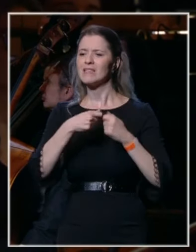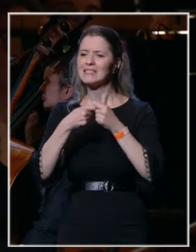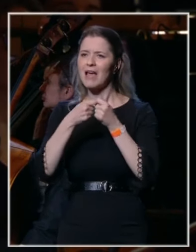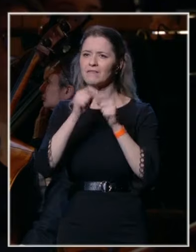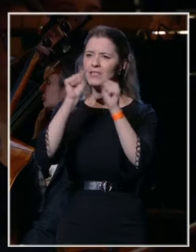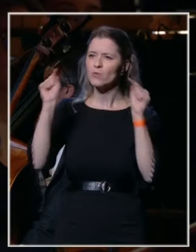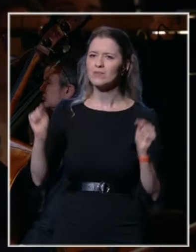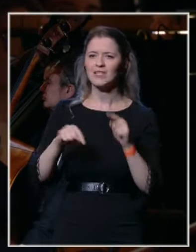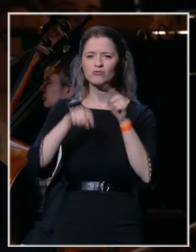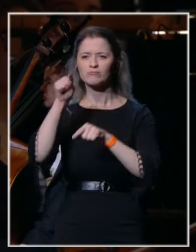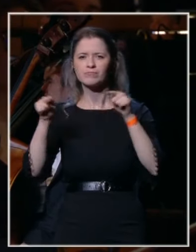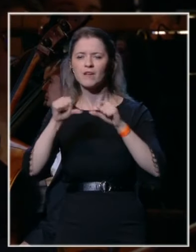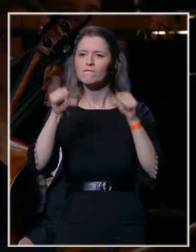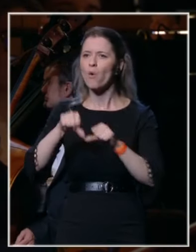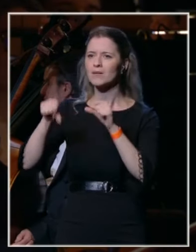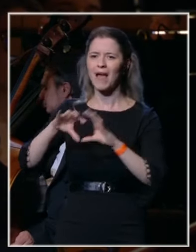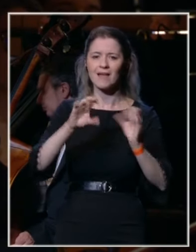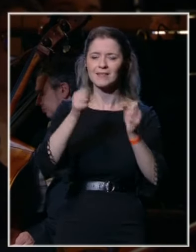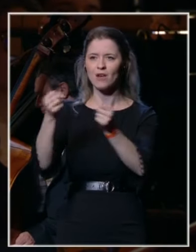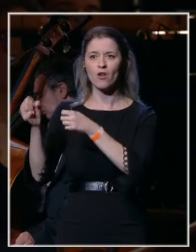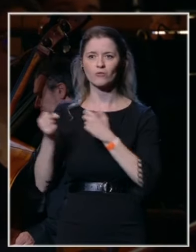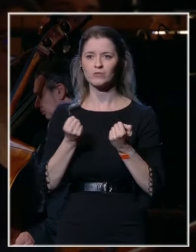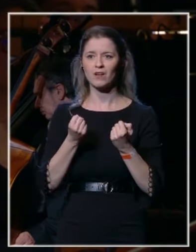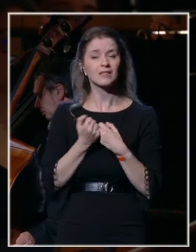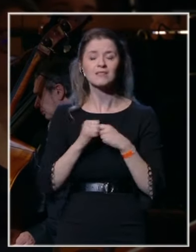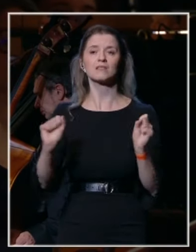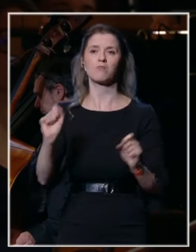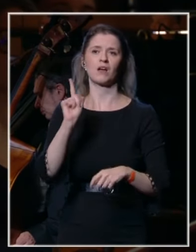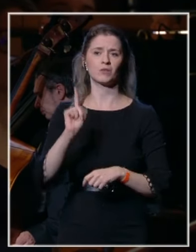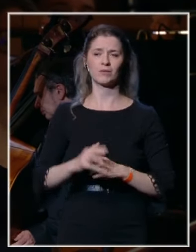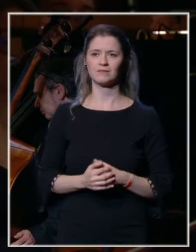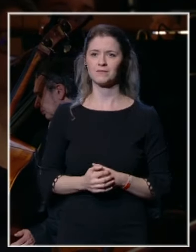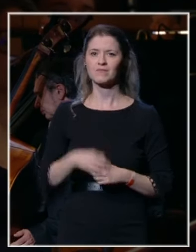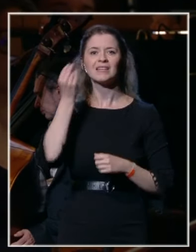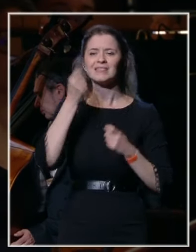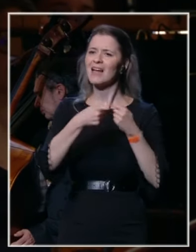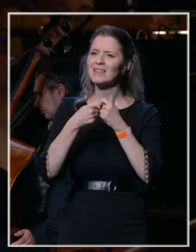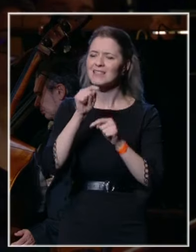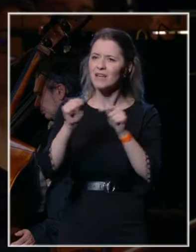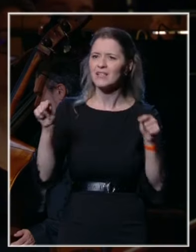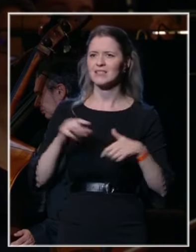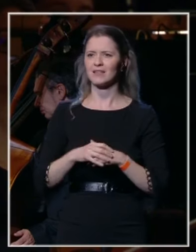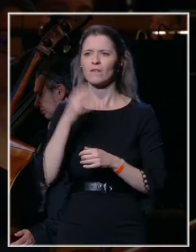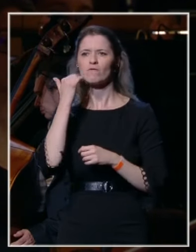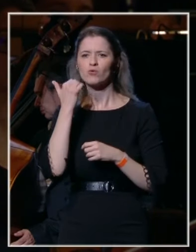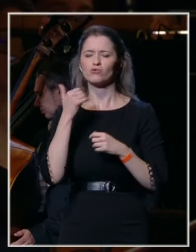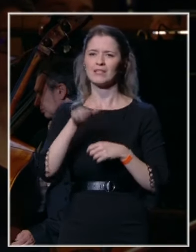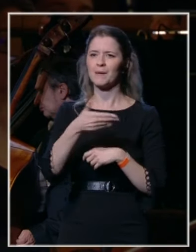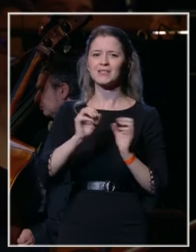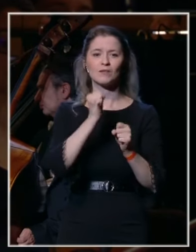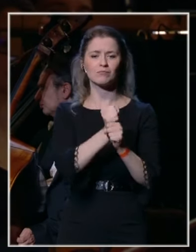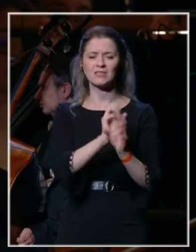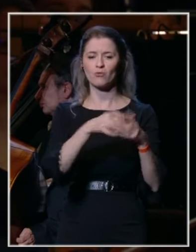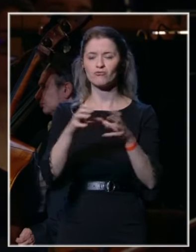különböző formái alakultak, mégpedig szabadon. Diákszervezetek, falusi nemzeti